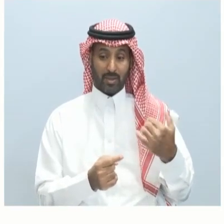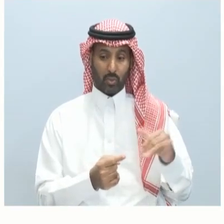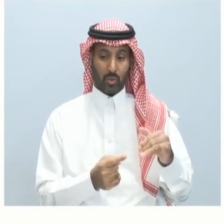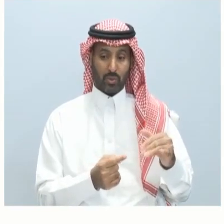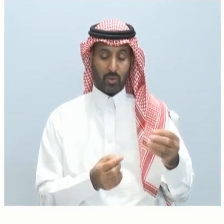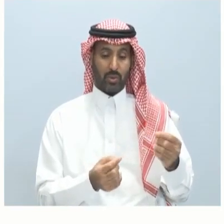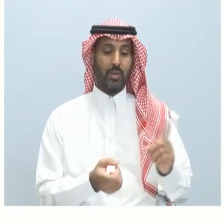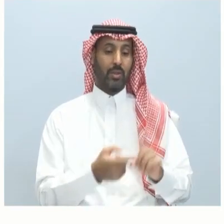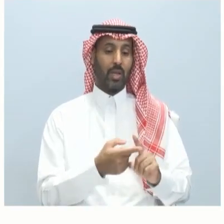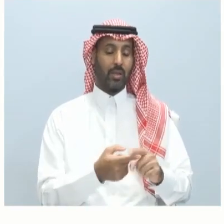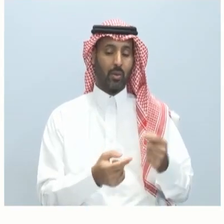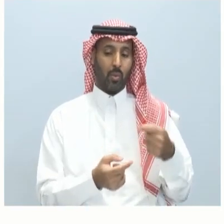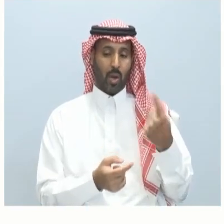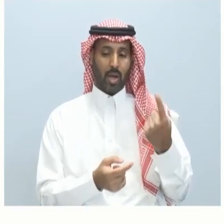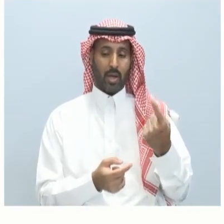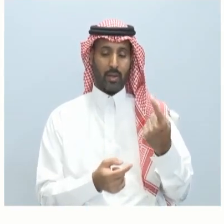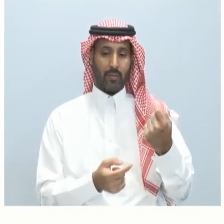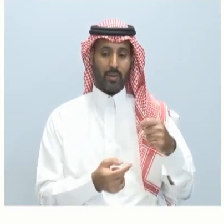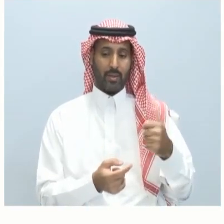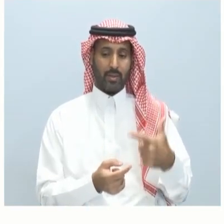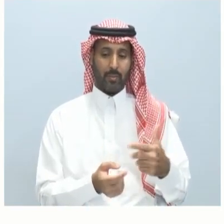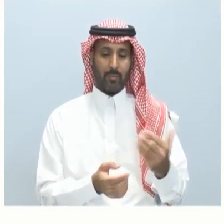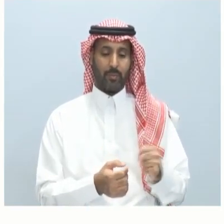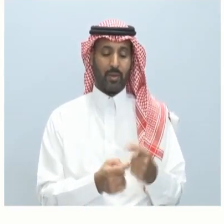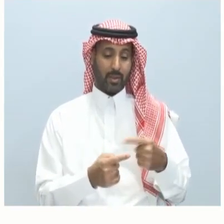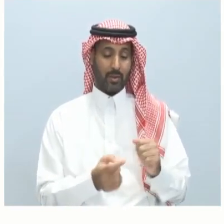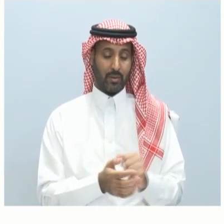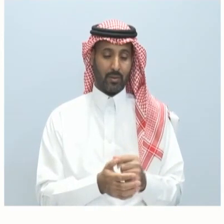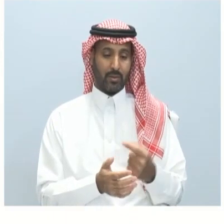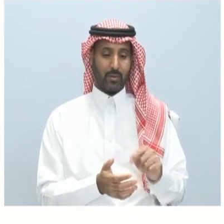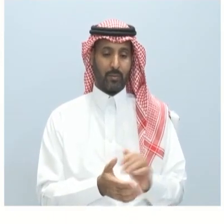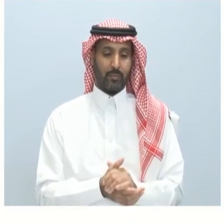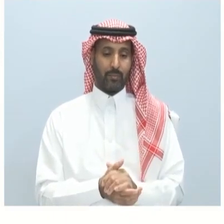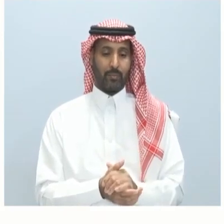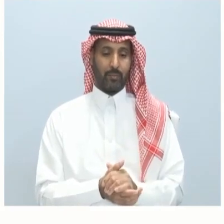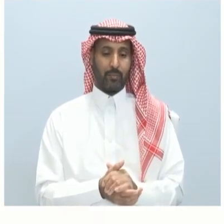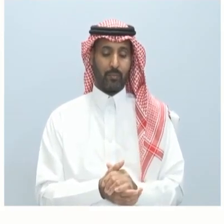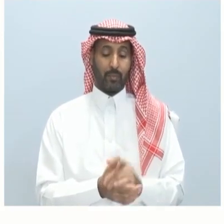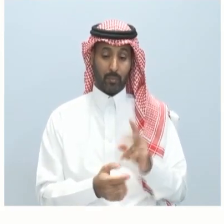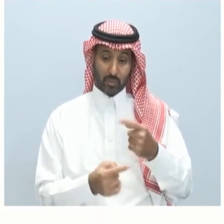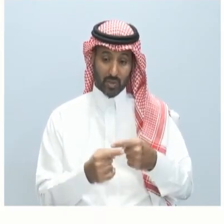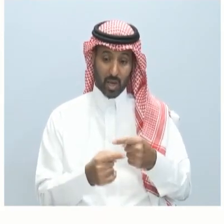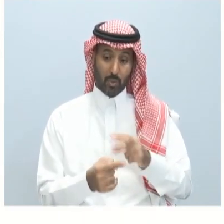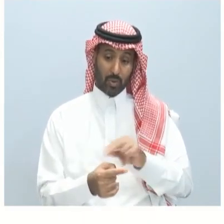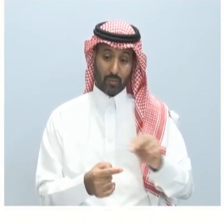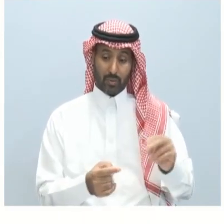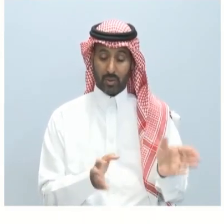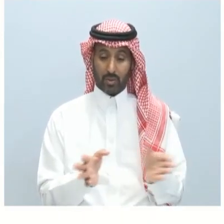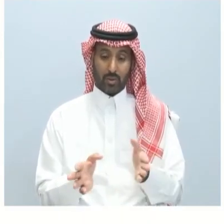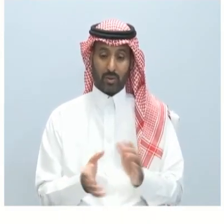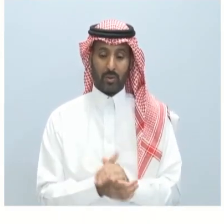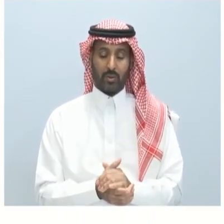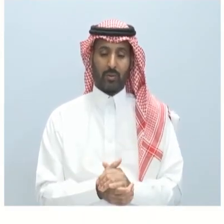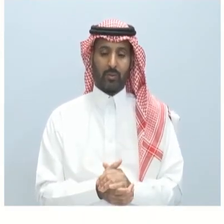من سوف يتبقى لدينا سالب 9.8 من وهي مساويه للطرف الايسر سالب